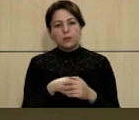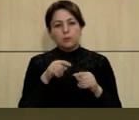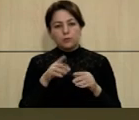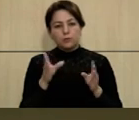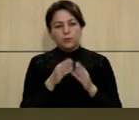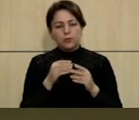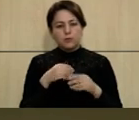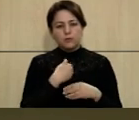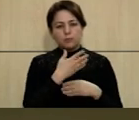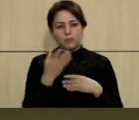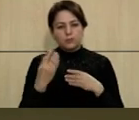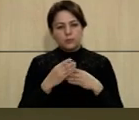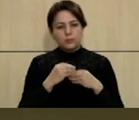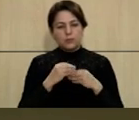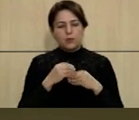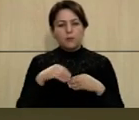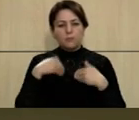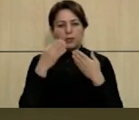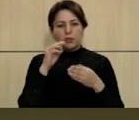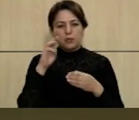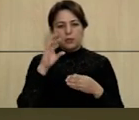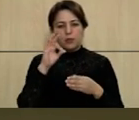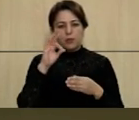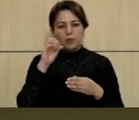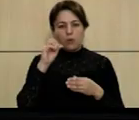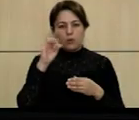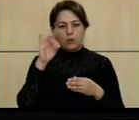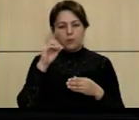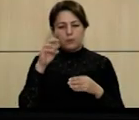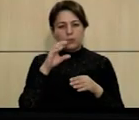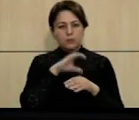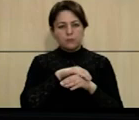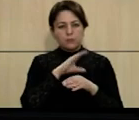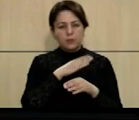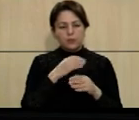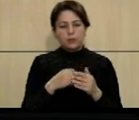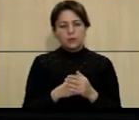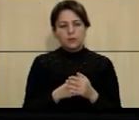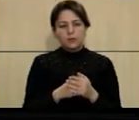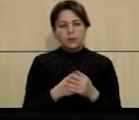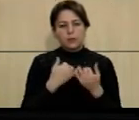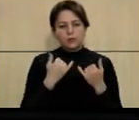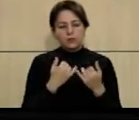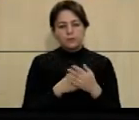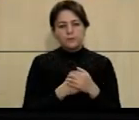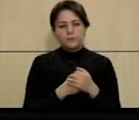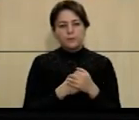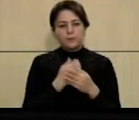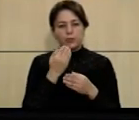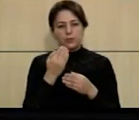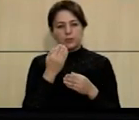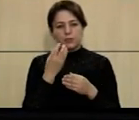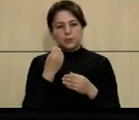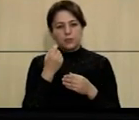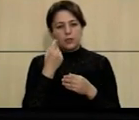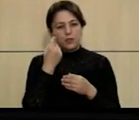biz berilgan teoremani isbotlab oldik. Endi sizga shu o'rinda